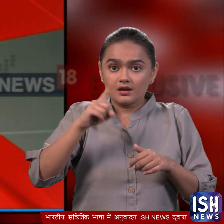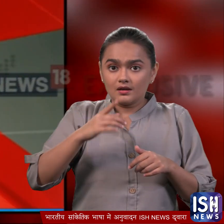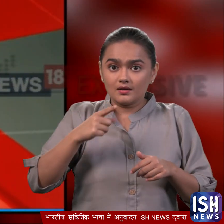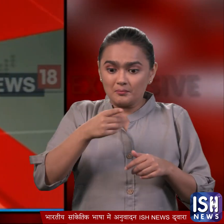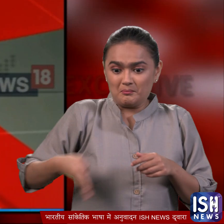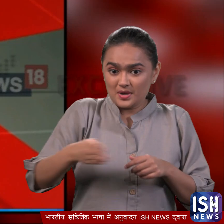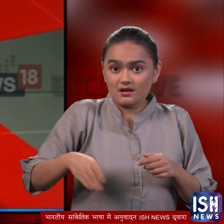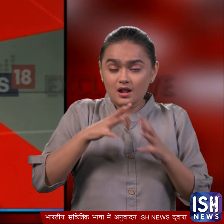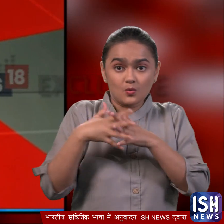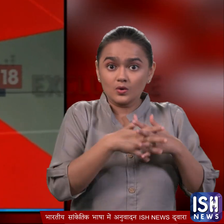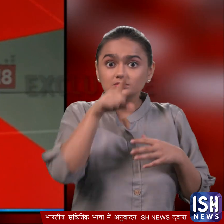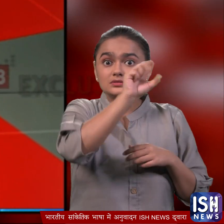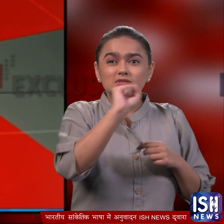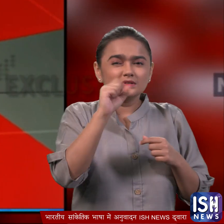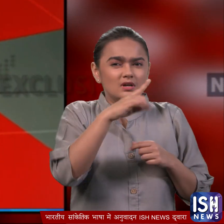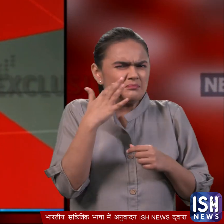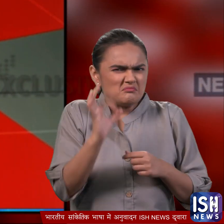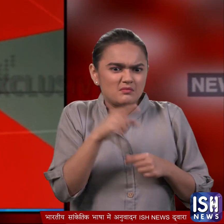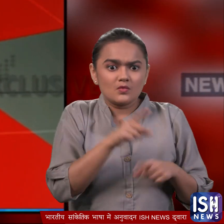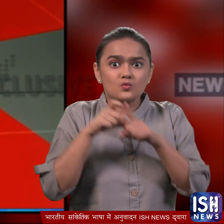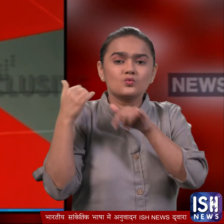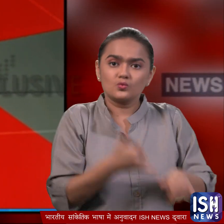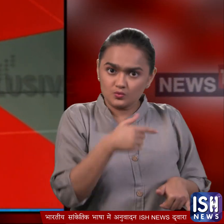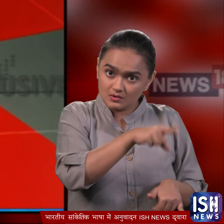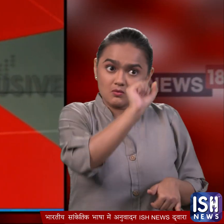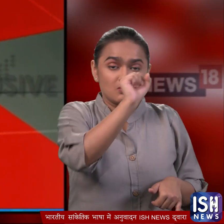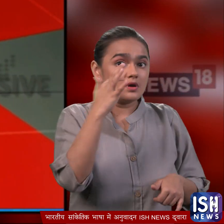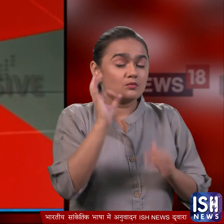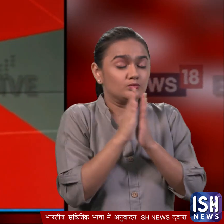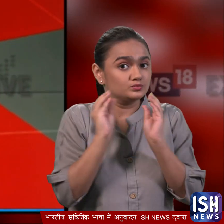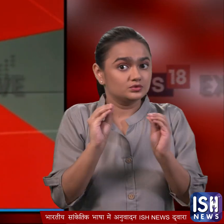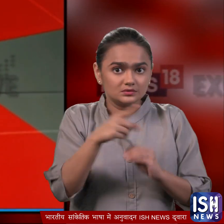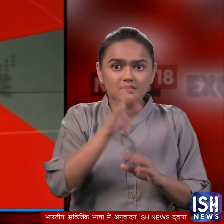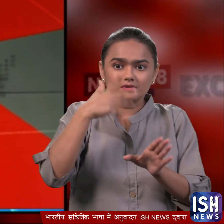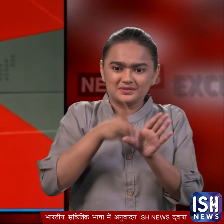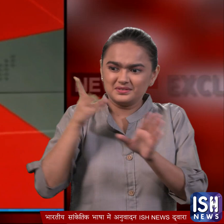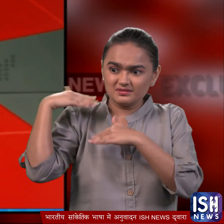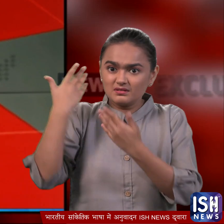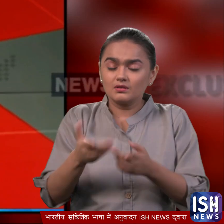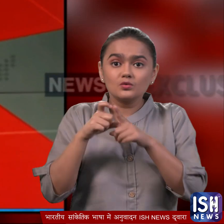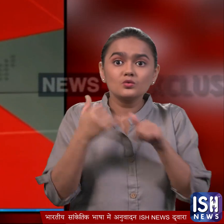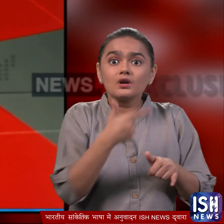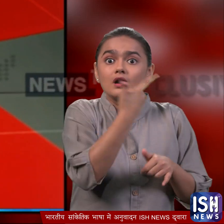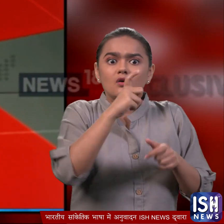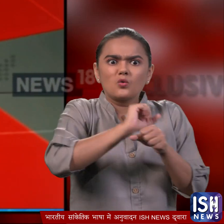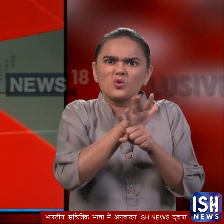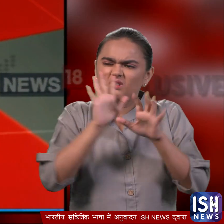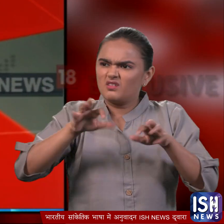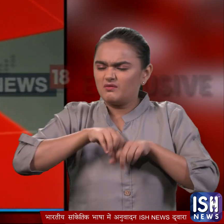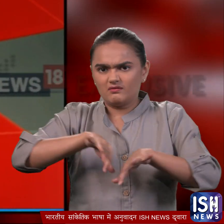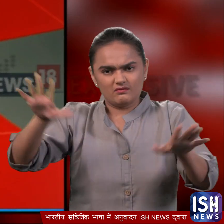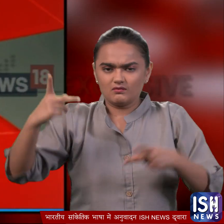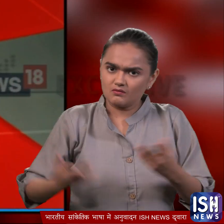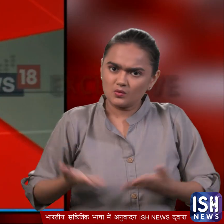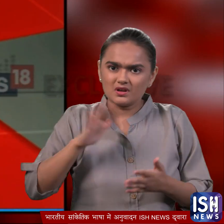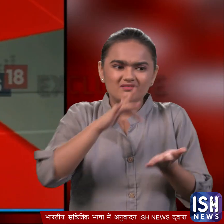बड़ा उत्सव, जिसमें हर साल पूजा पंडालों में सबसे चर्चित घटनाओं की झांकी भी दिखाई जाती है। और बीते 2 साल से दुर्गा पूजा पर कोरोना